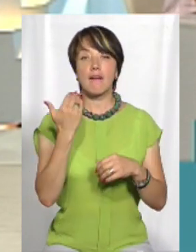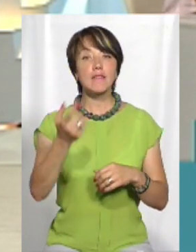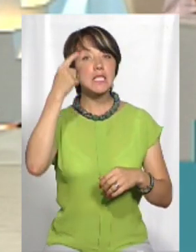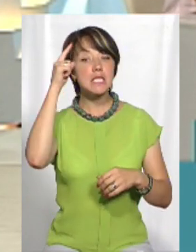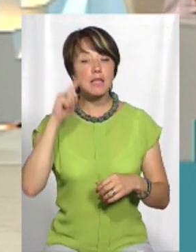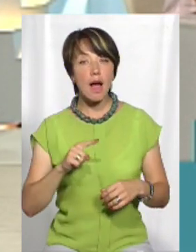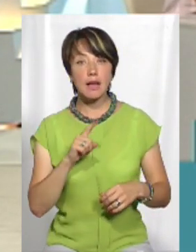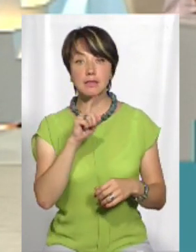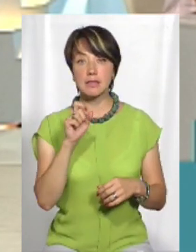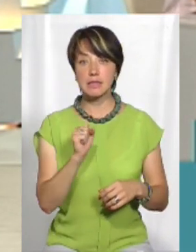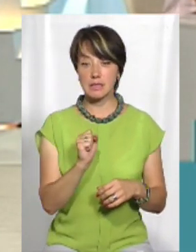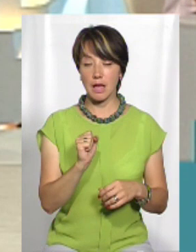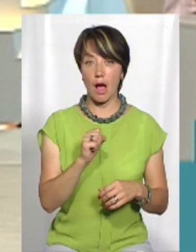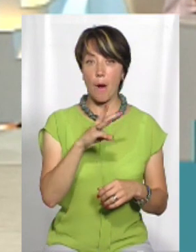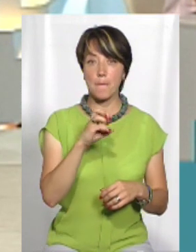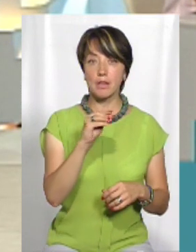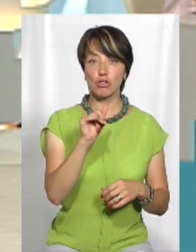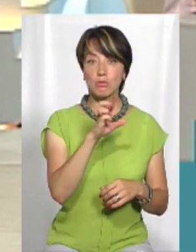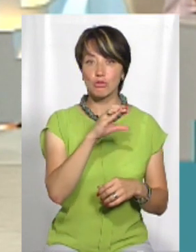знаєте, за Меджибожем реконструктори